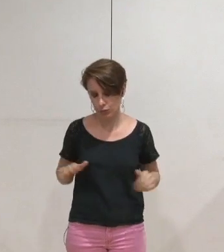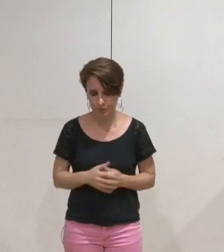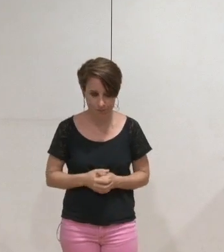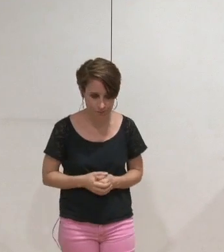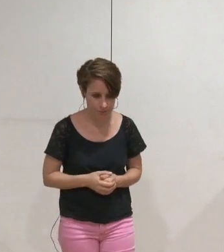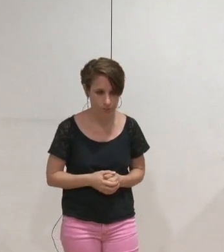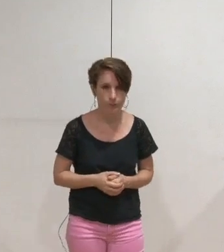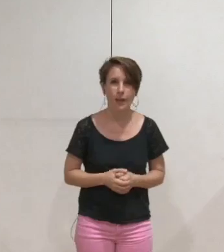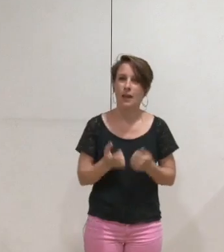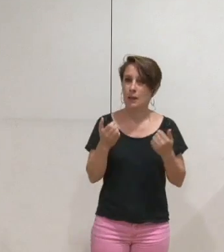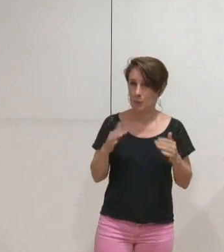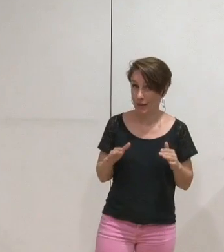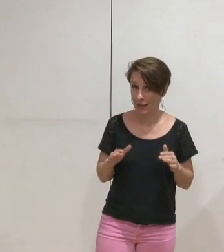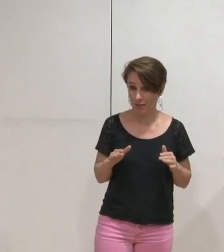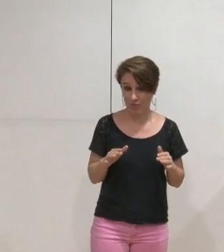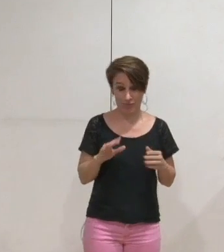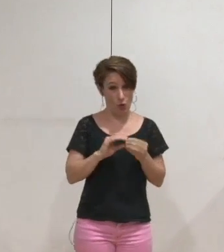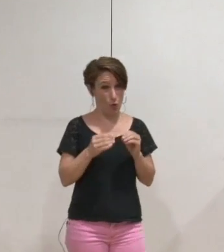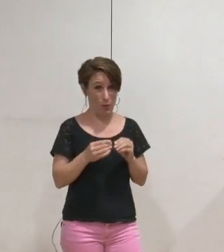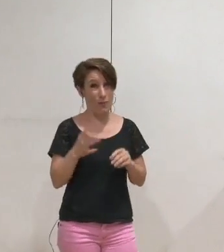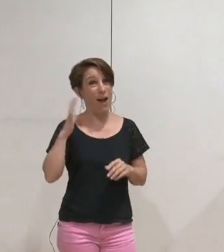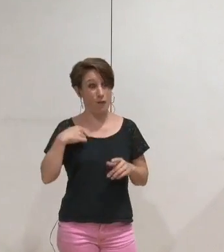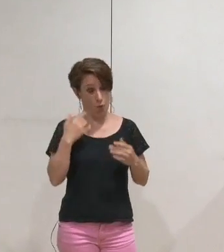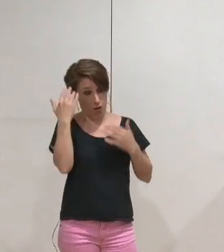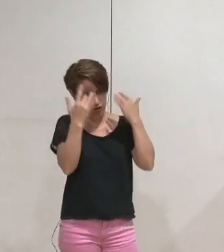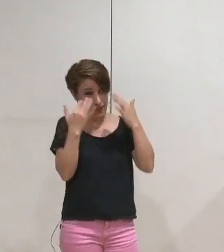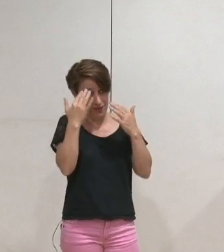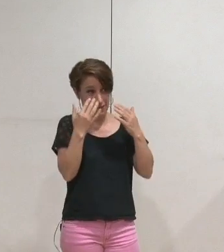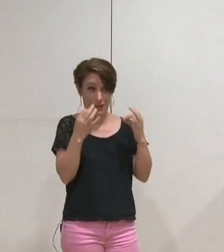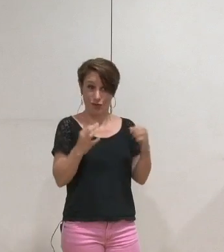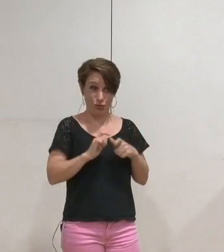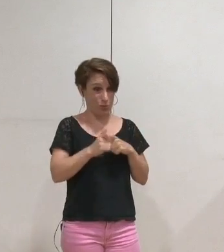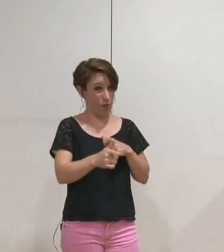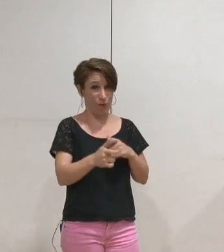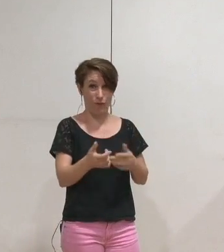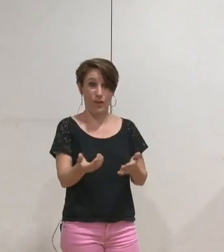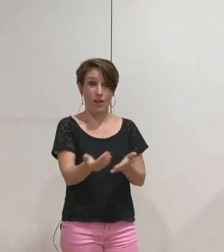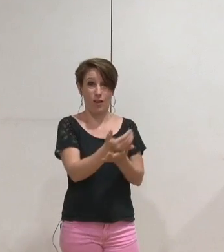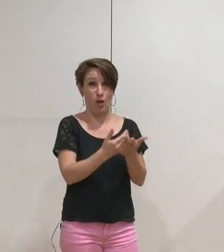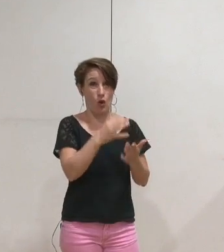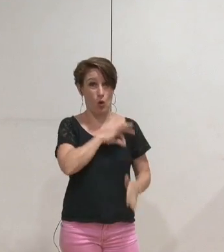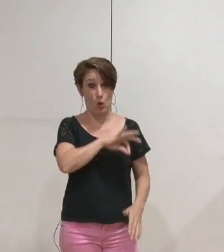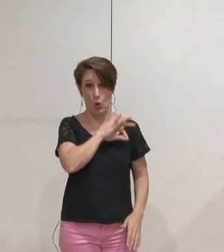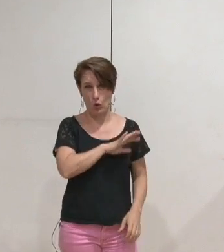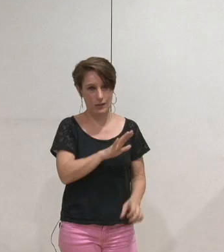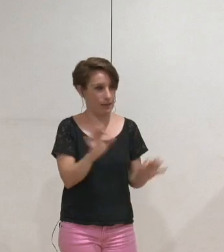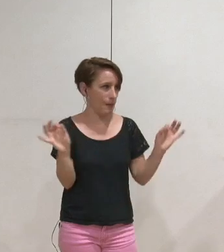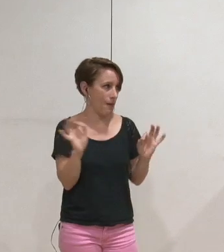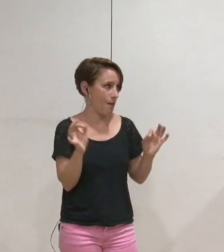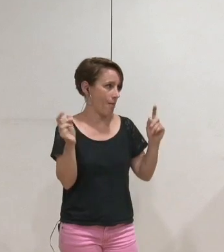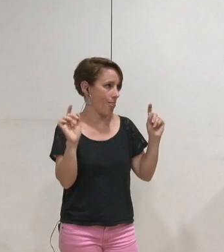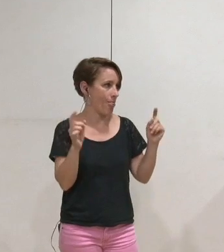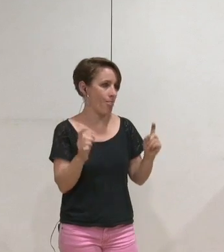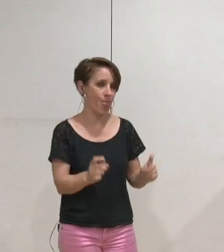réalisation de ces recettes est en train de se produire donc je voudrais savoir si